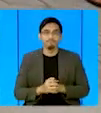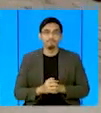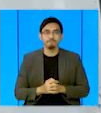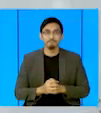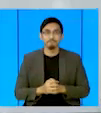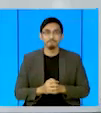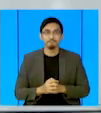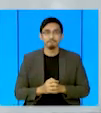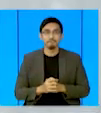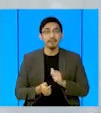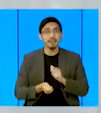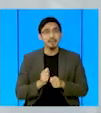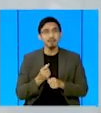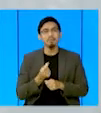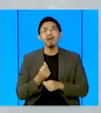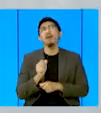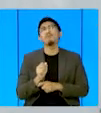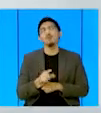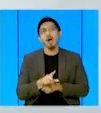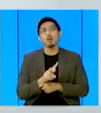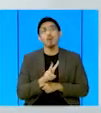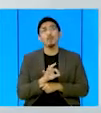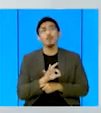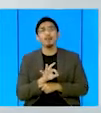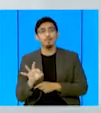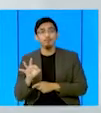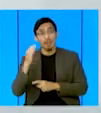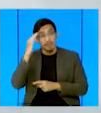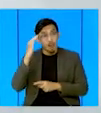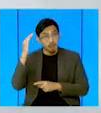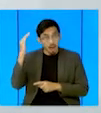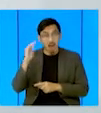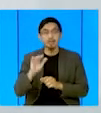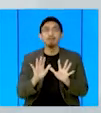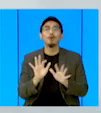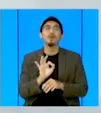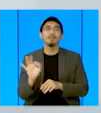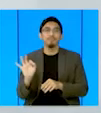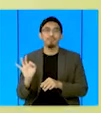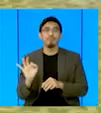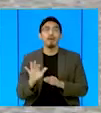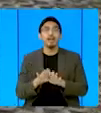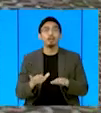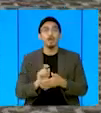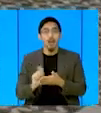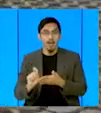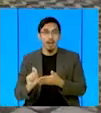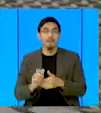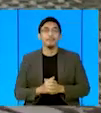Tiket masuknya pun sangat terjangkau, Rp20.000 untuk dewasa dan Rp10.000 untuk pelajar dan anak-anak.